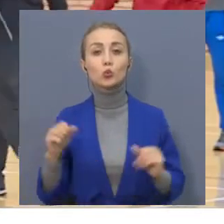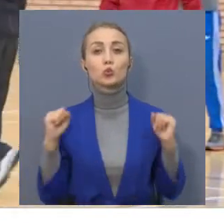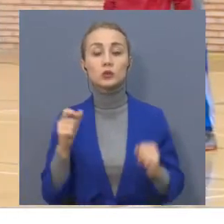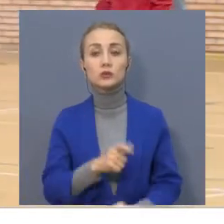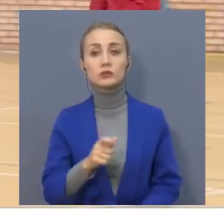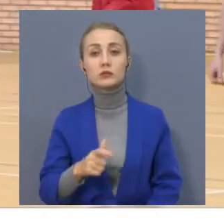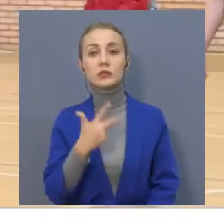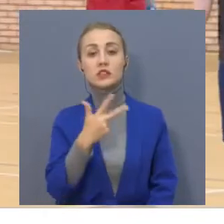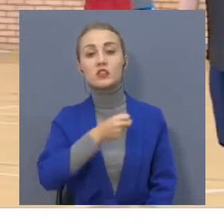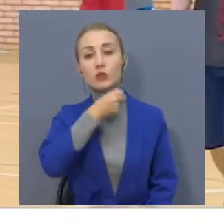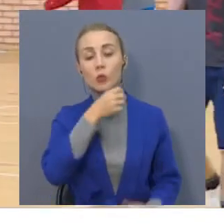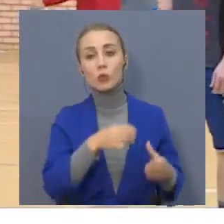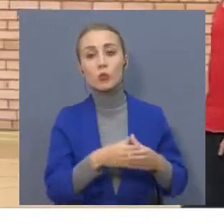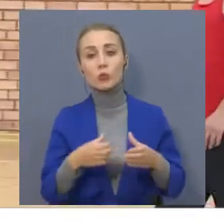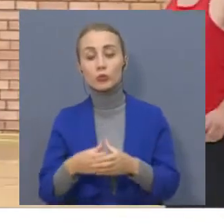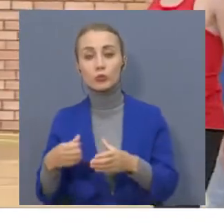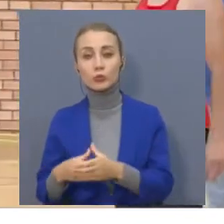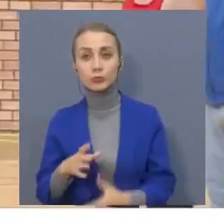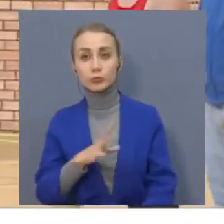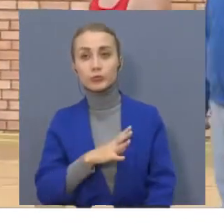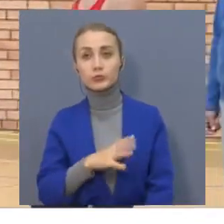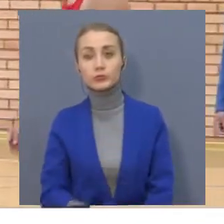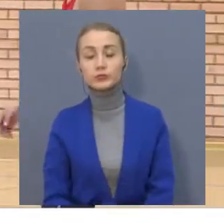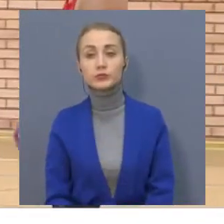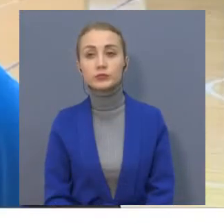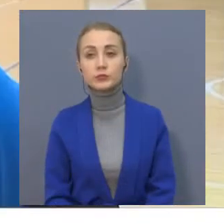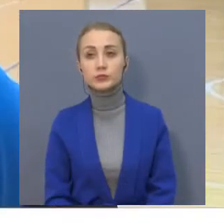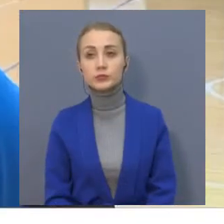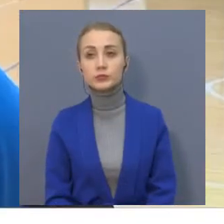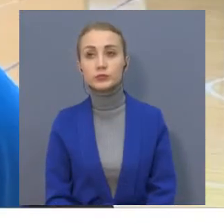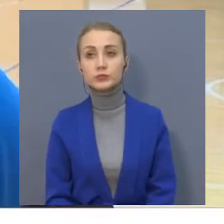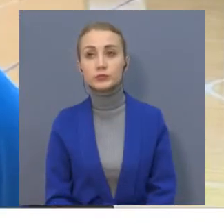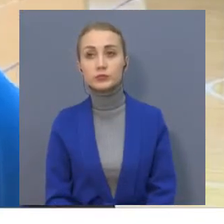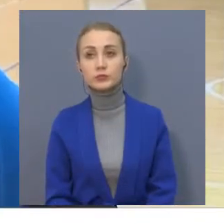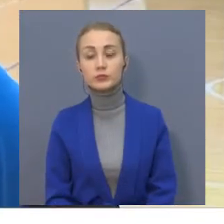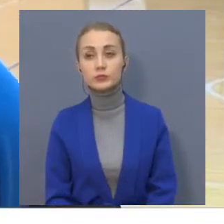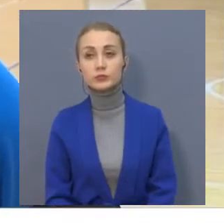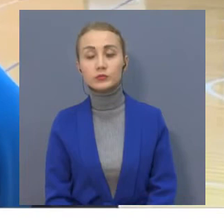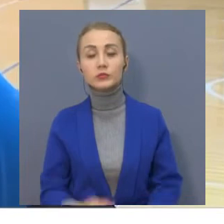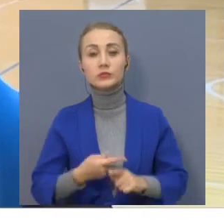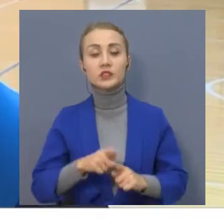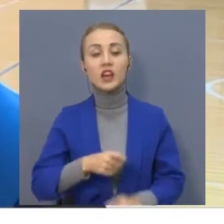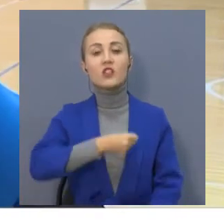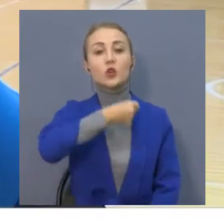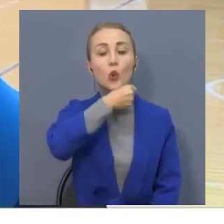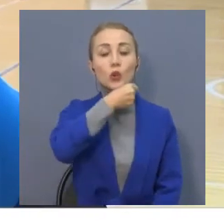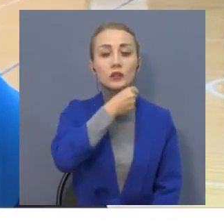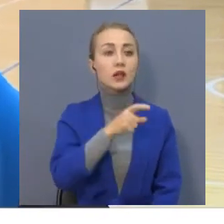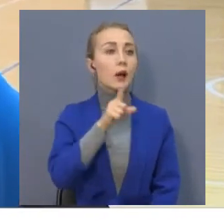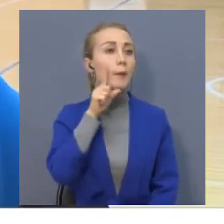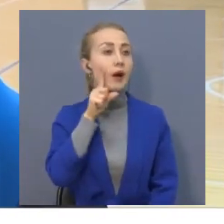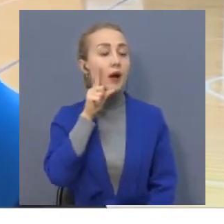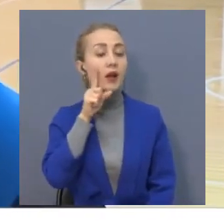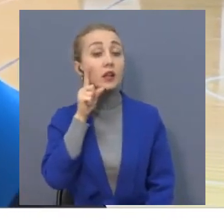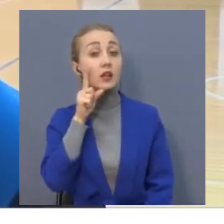жүгіріп, футбол, волейбол ойнады. Бокс залындағы жаттығуларға да басымдық берілді. Все лето пришлось тренироваться индивидуально. Бірнеше ай карантинде отырып